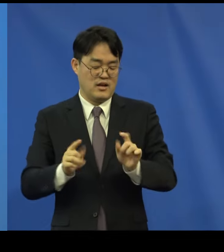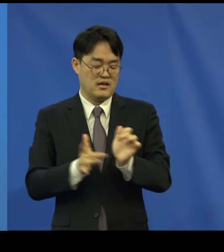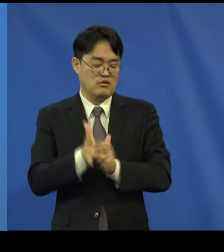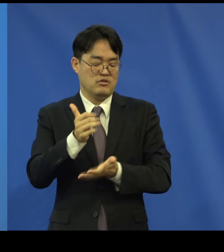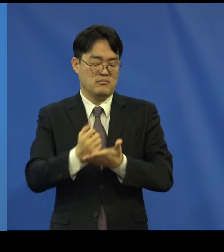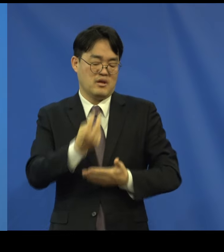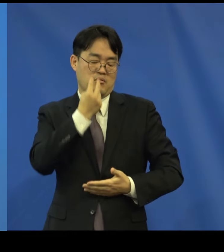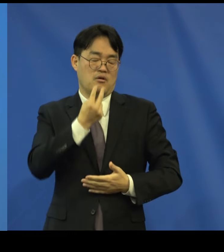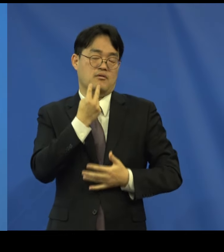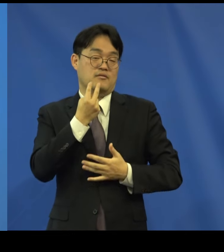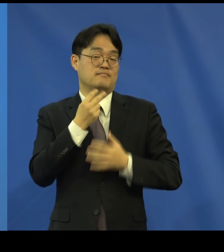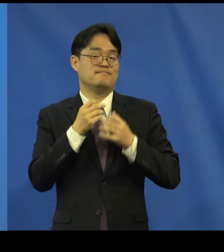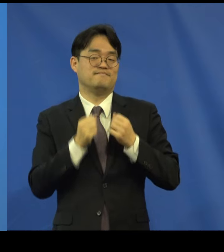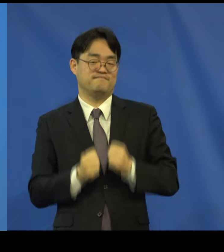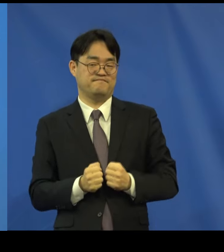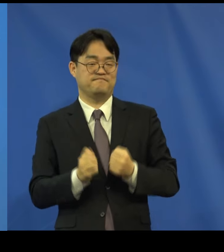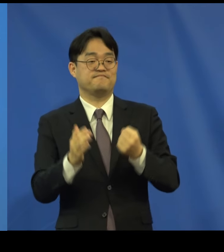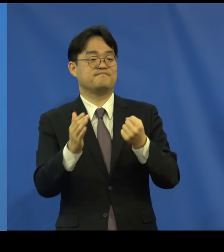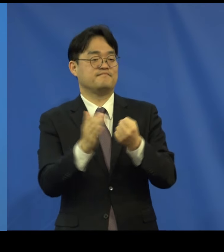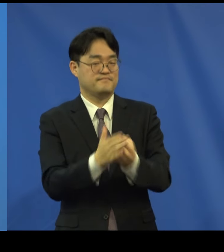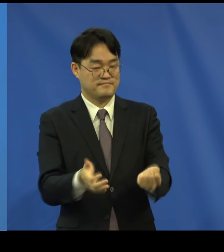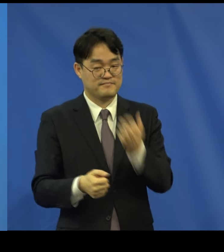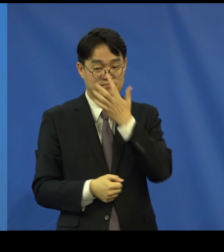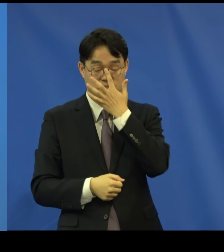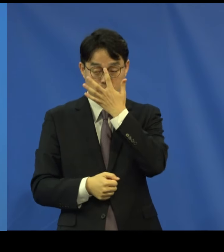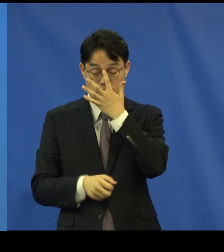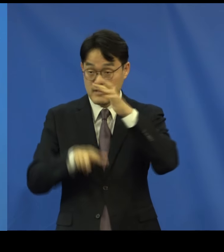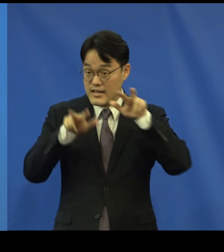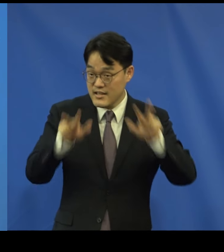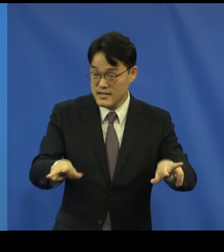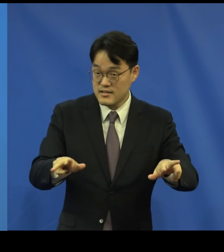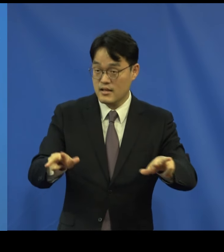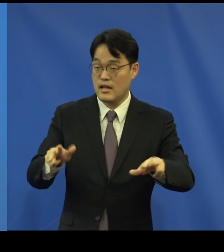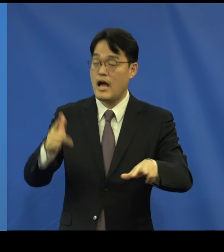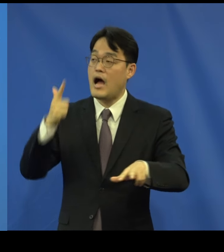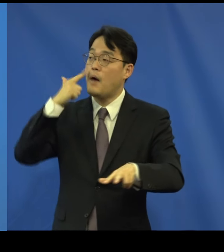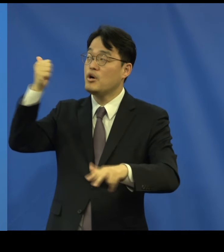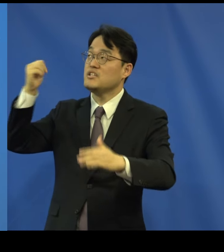이제 집으로 돌아가는 그 갈망, 아버지의 집으로,